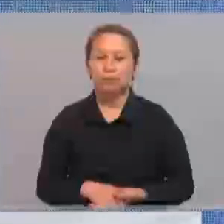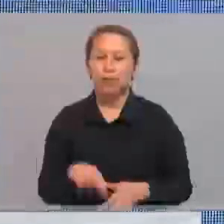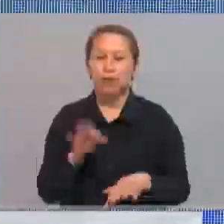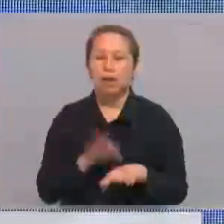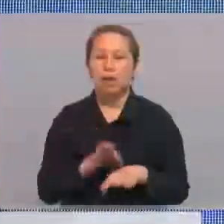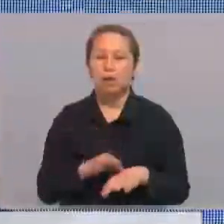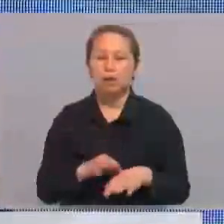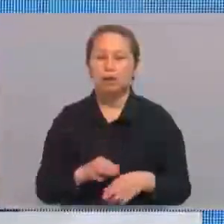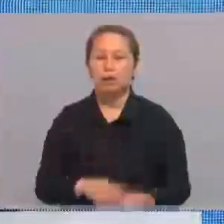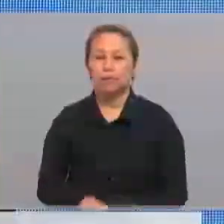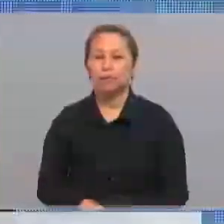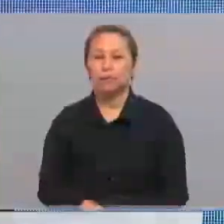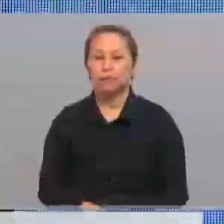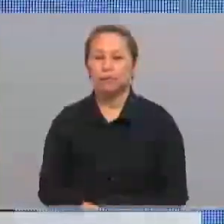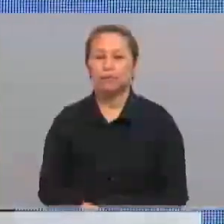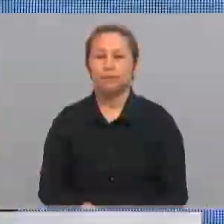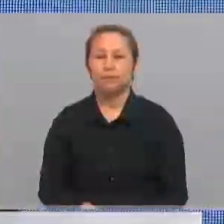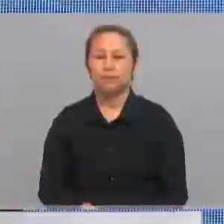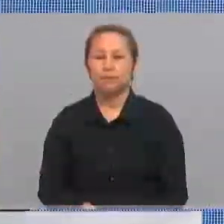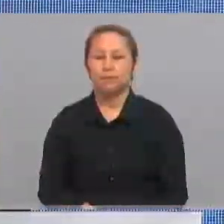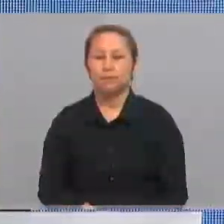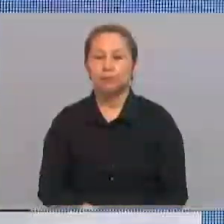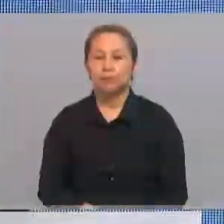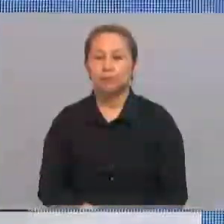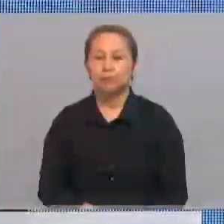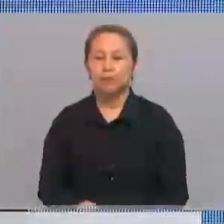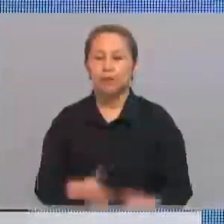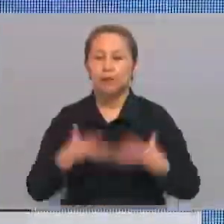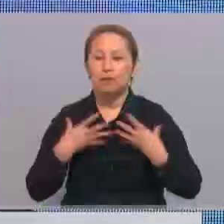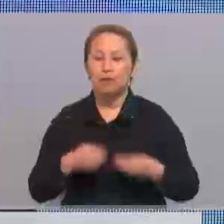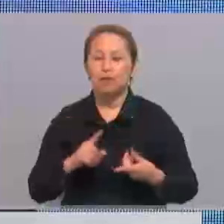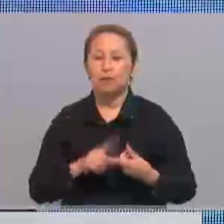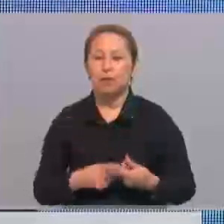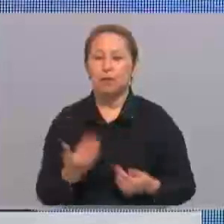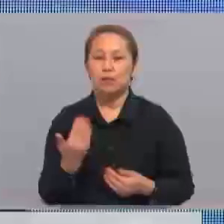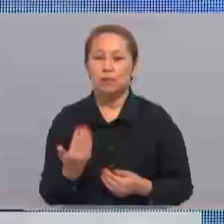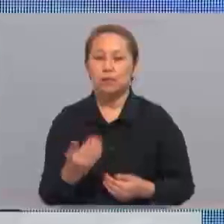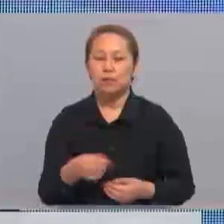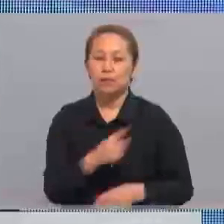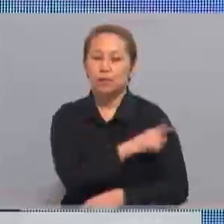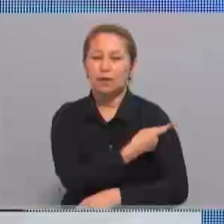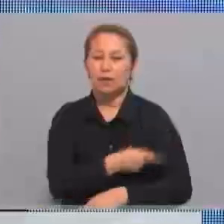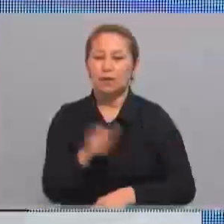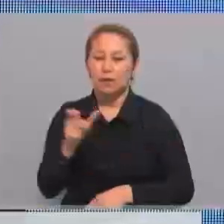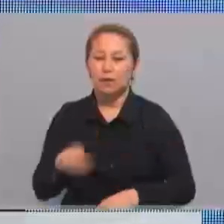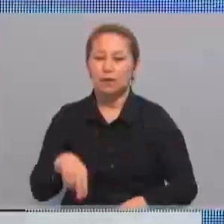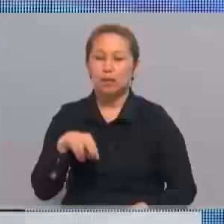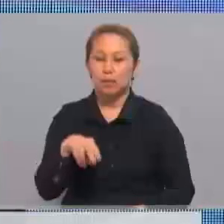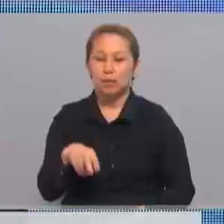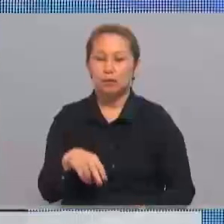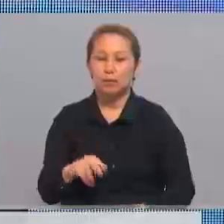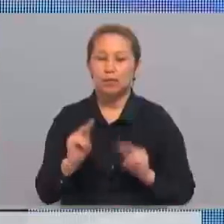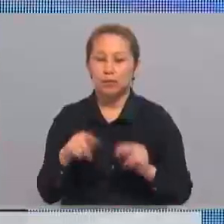Ауырады, басқа қылады міне. Соңында мынау денсаулығына байланысты болған кезде мынау дәрігерлерге жүгінеміз шынын